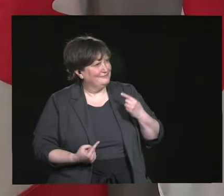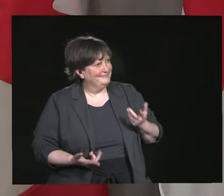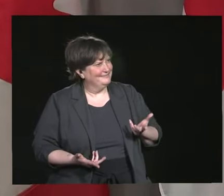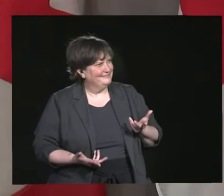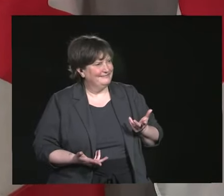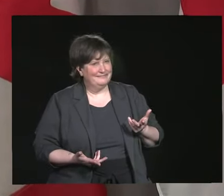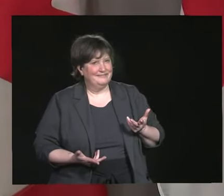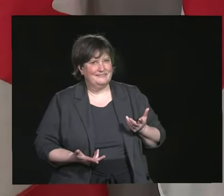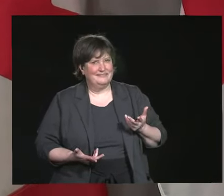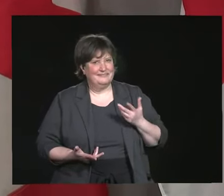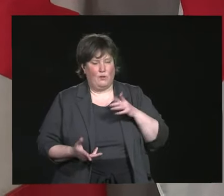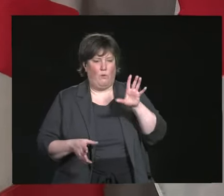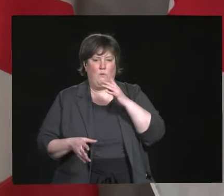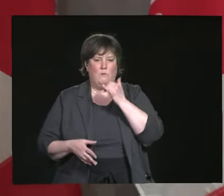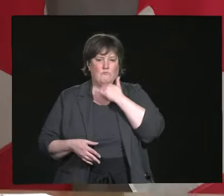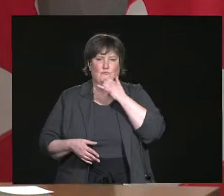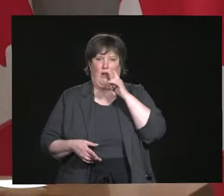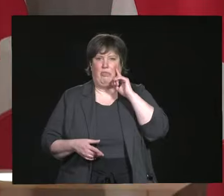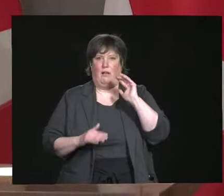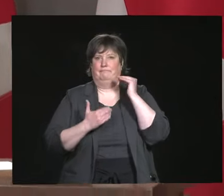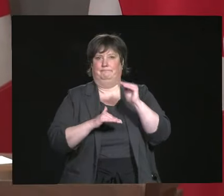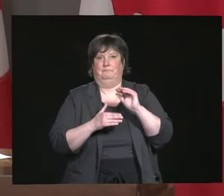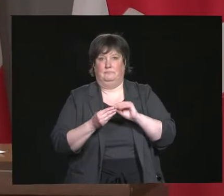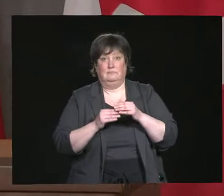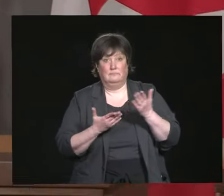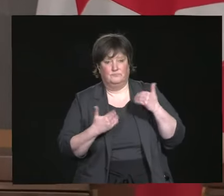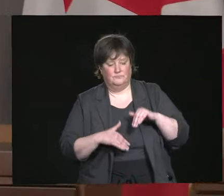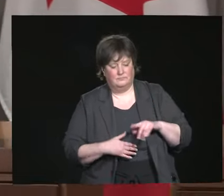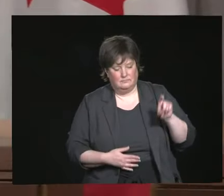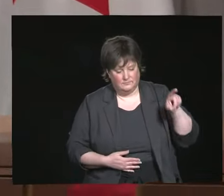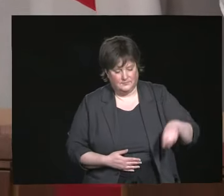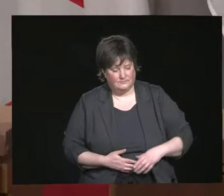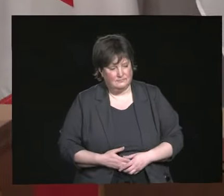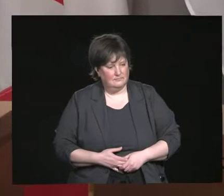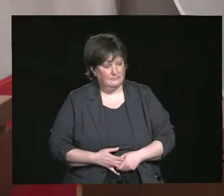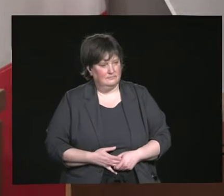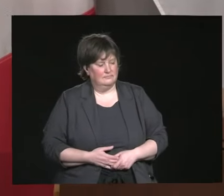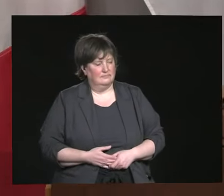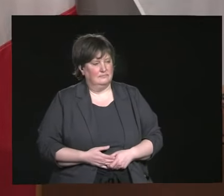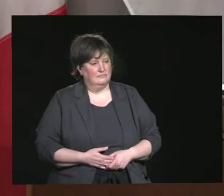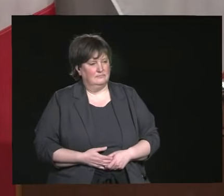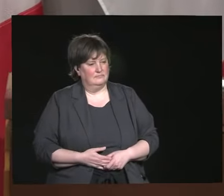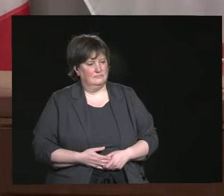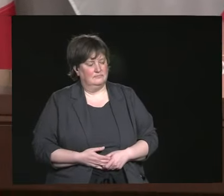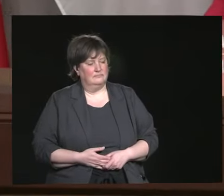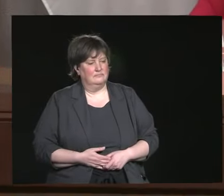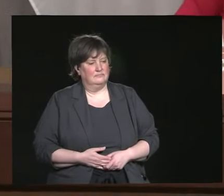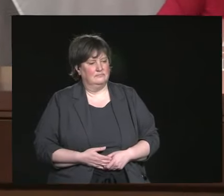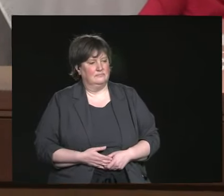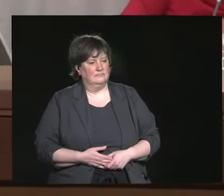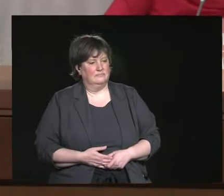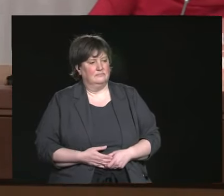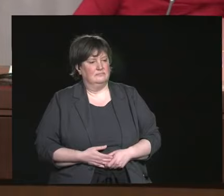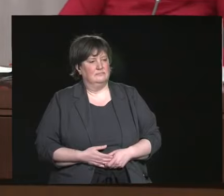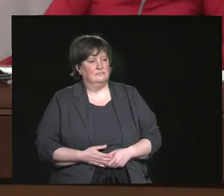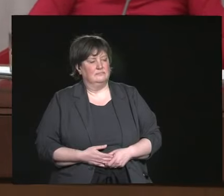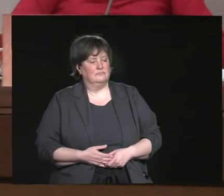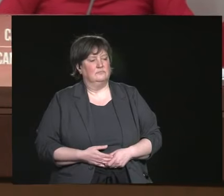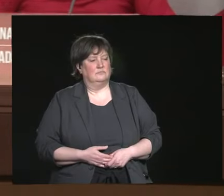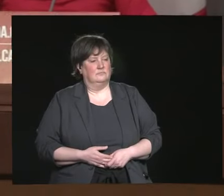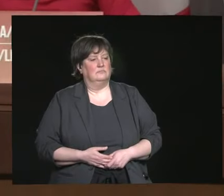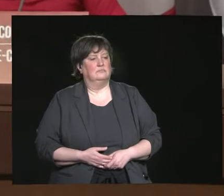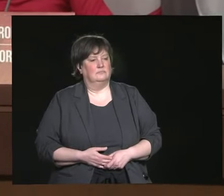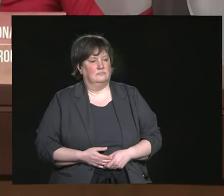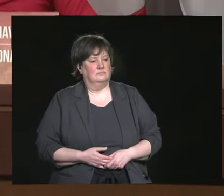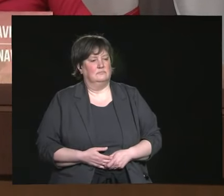Yes. Est-ce qu'on peut dire aux Canadiens, le gouvernement promet qu'il y aura du matériel pour toutes